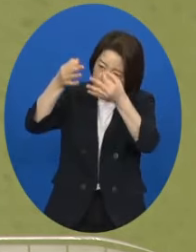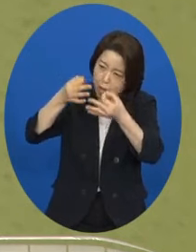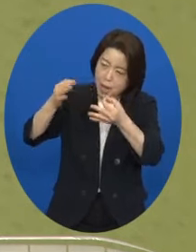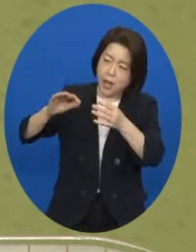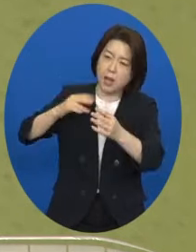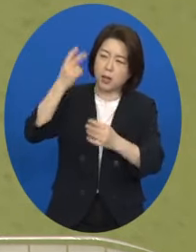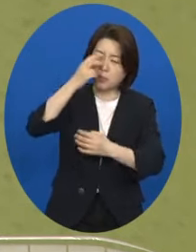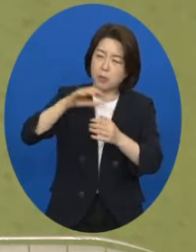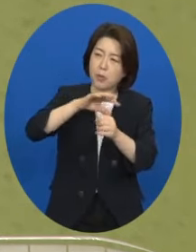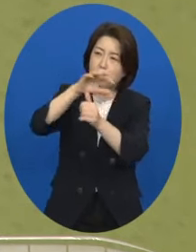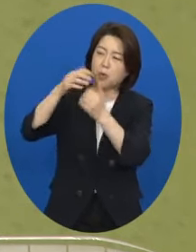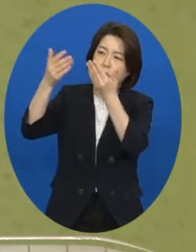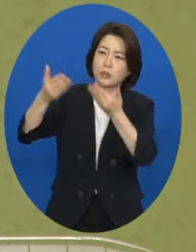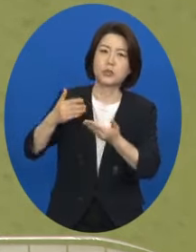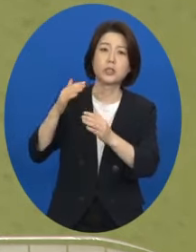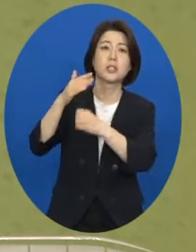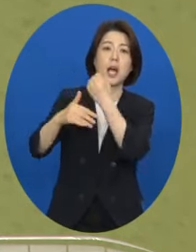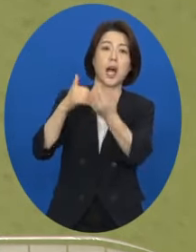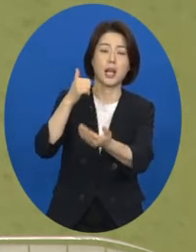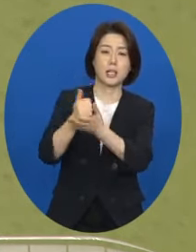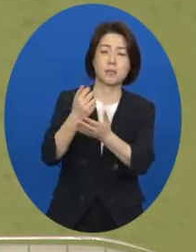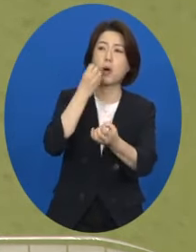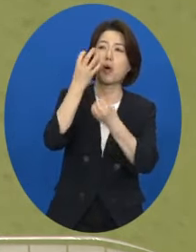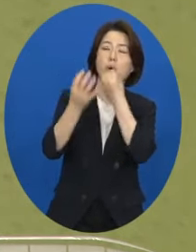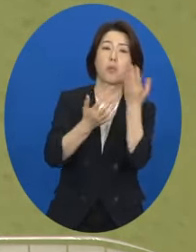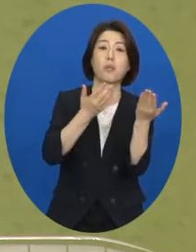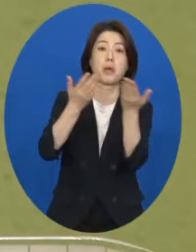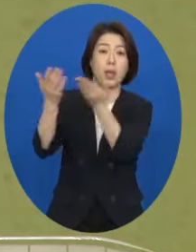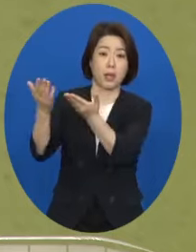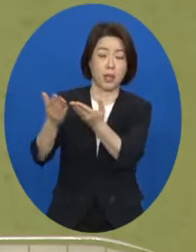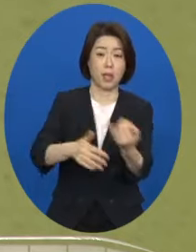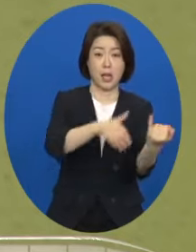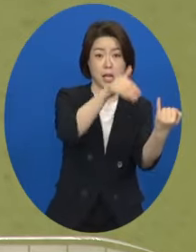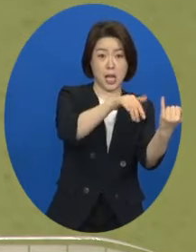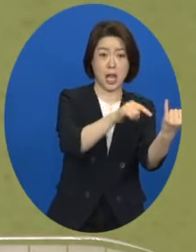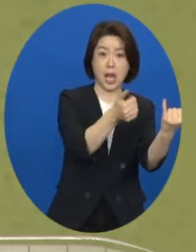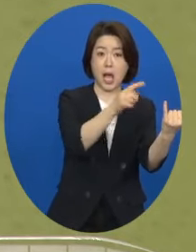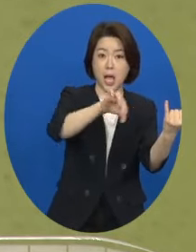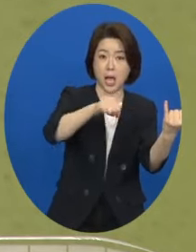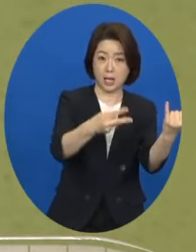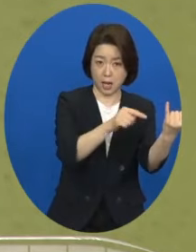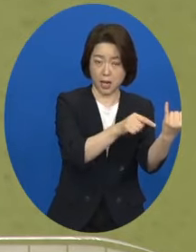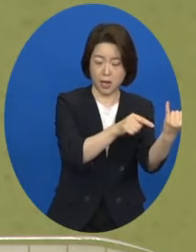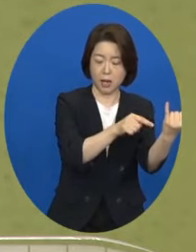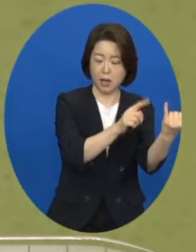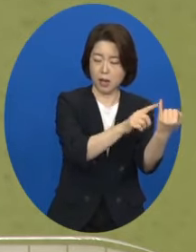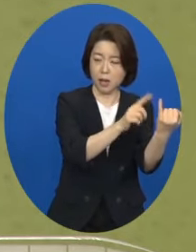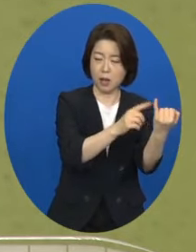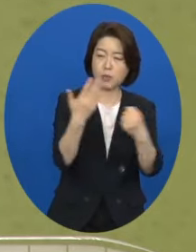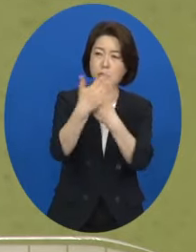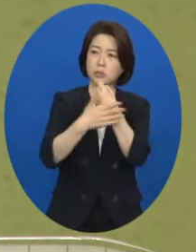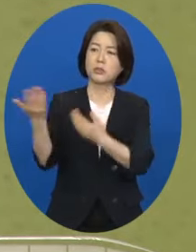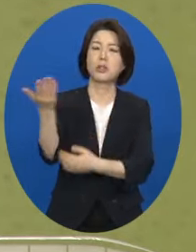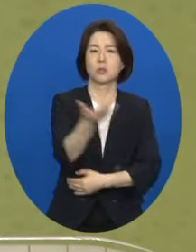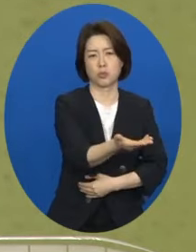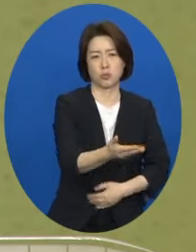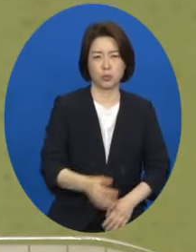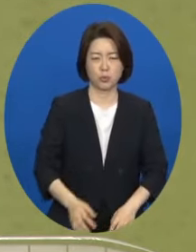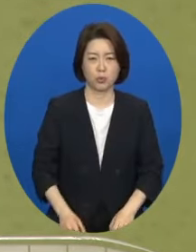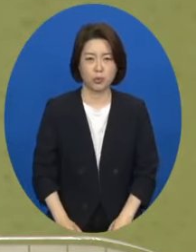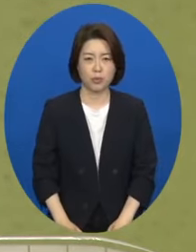나를 지켜보시는 하나님이라고 그렇게 고백을 합니다. 하갈에게도 하나님의 은혜를 부어 주시는 거예요.